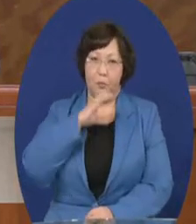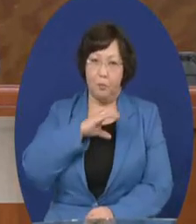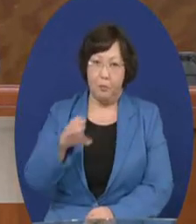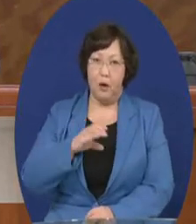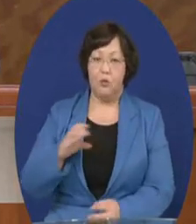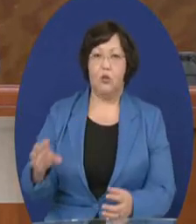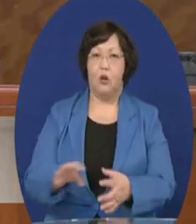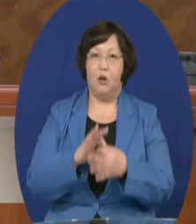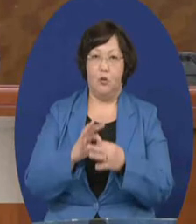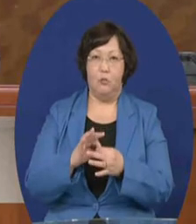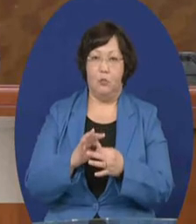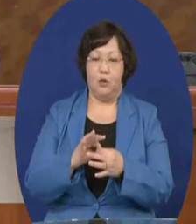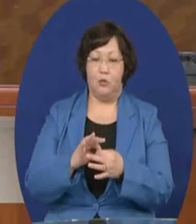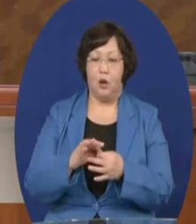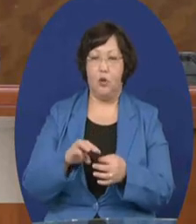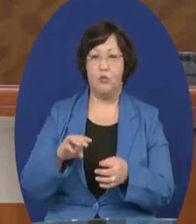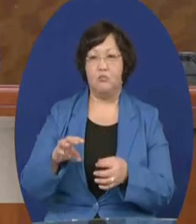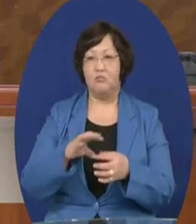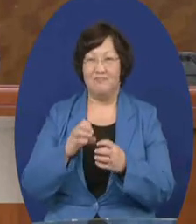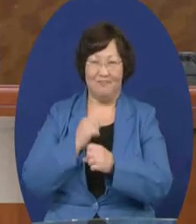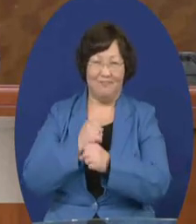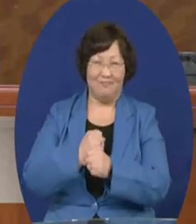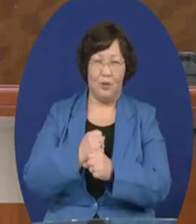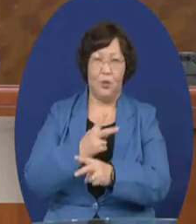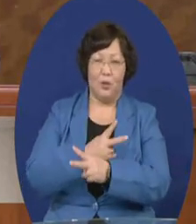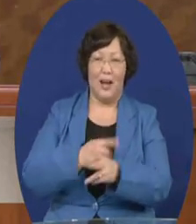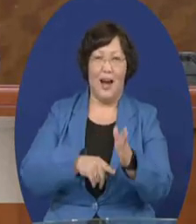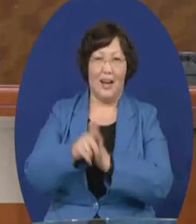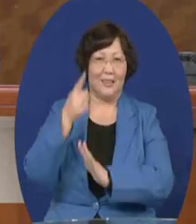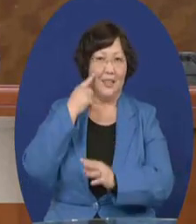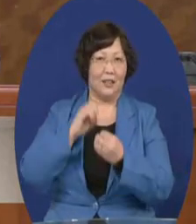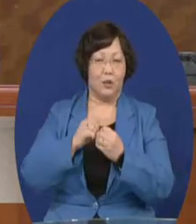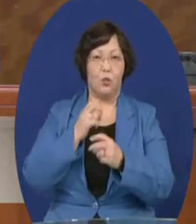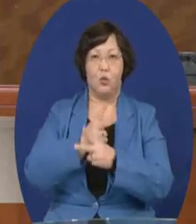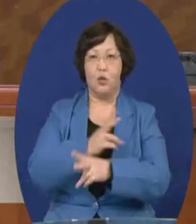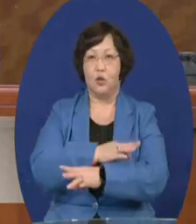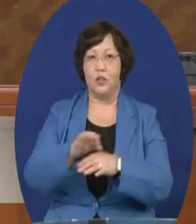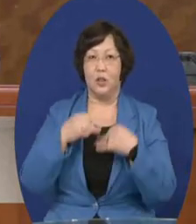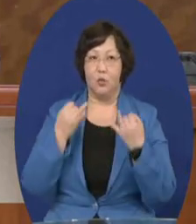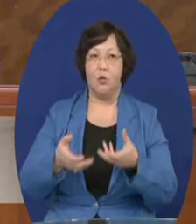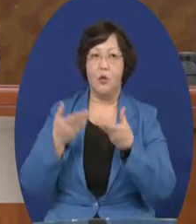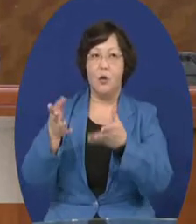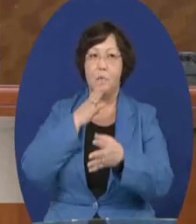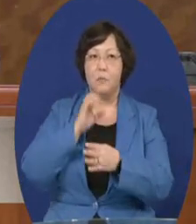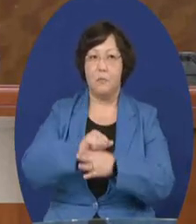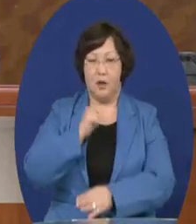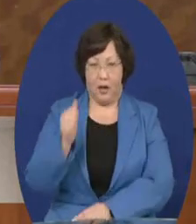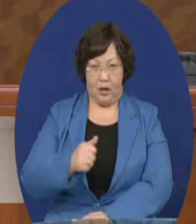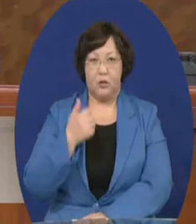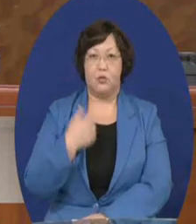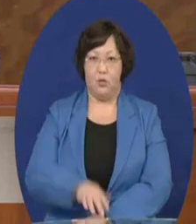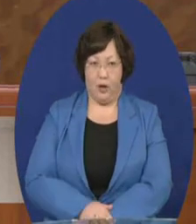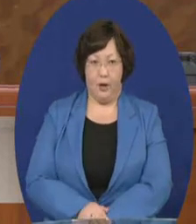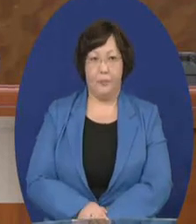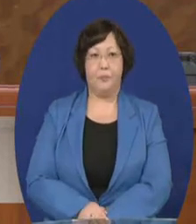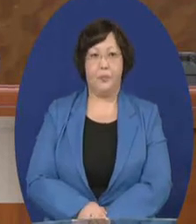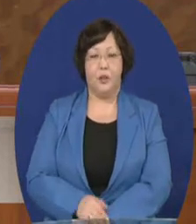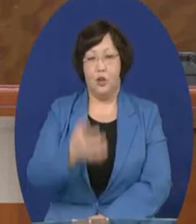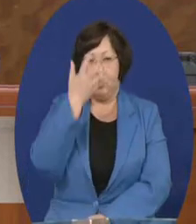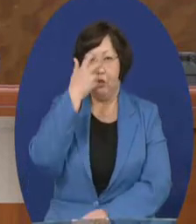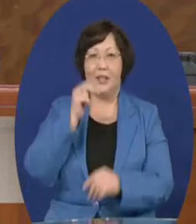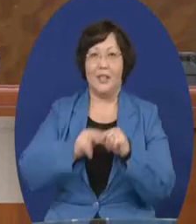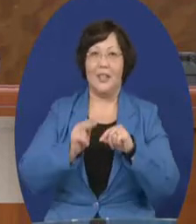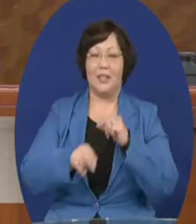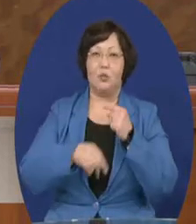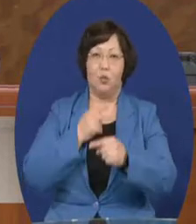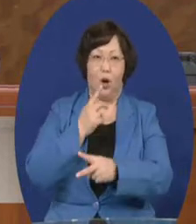төр хувийн хөвшлийн түншлэлийн тухай хуулийн анхдагч хуулийн төслийг улсын хурлд өргөн барих бэлтгэл хангагдсан. За төрийн хяналт